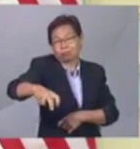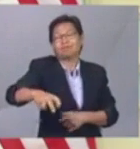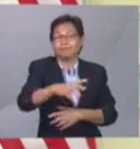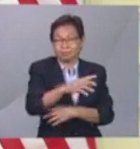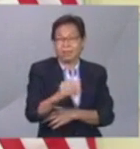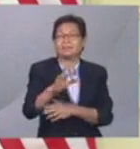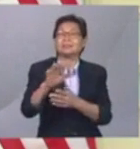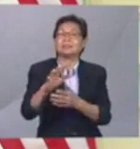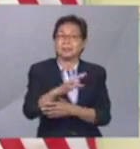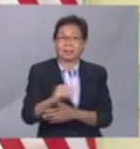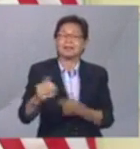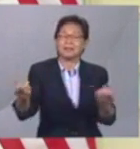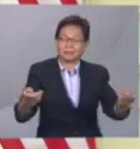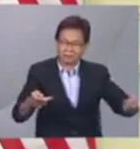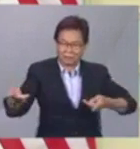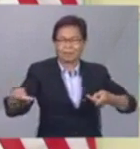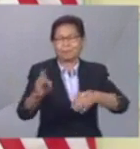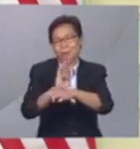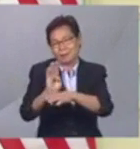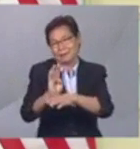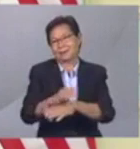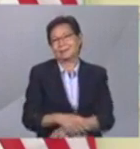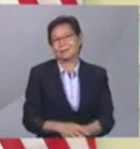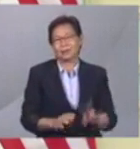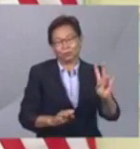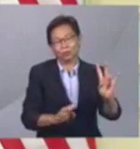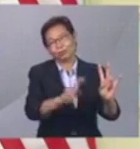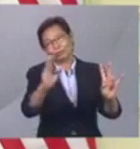juga termasuk kenderaan komersial.